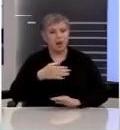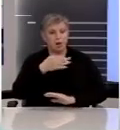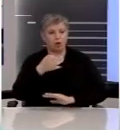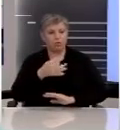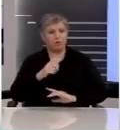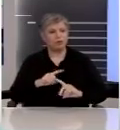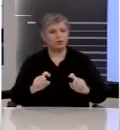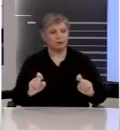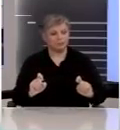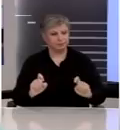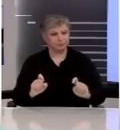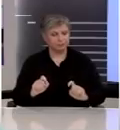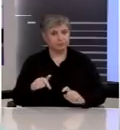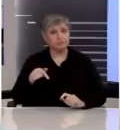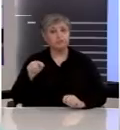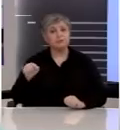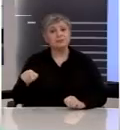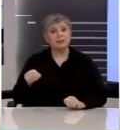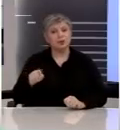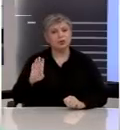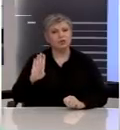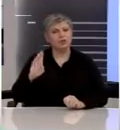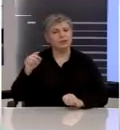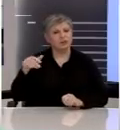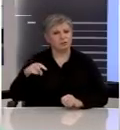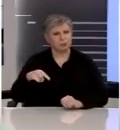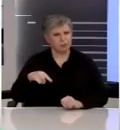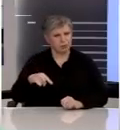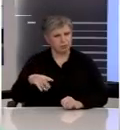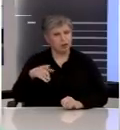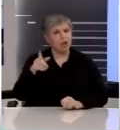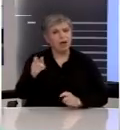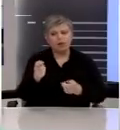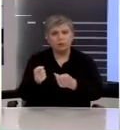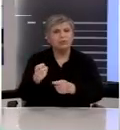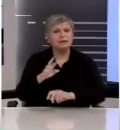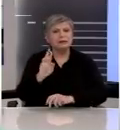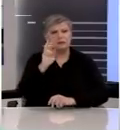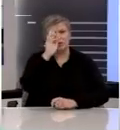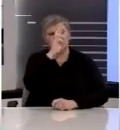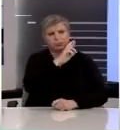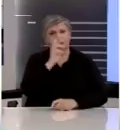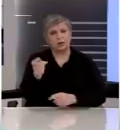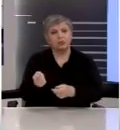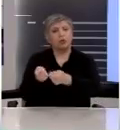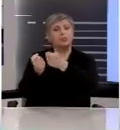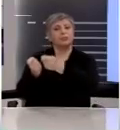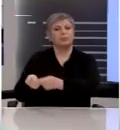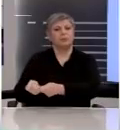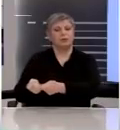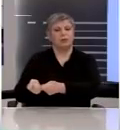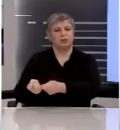Ο εν λόγω λοιπόν εξουσιοδοτηθείς από τη Σαουδική Αραβία, κύριος